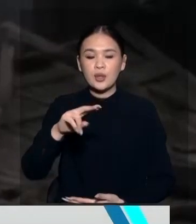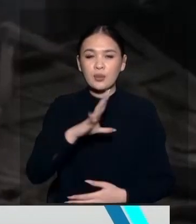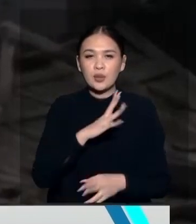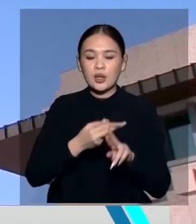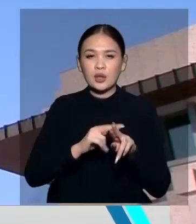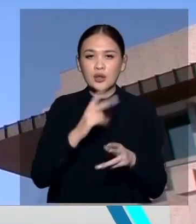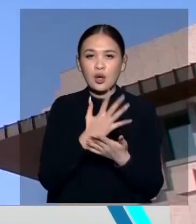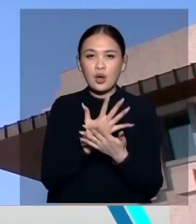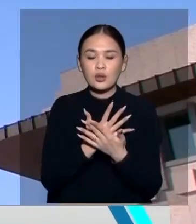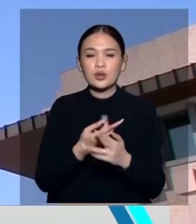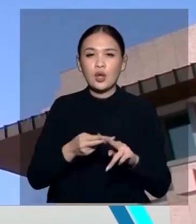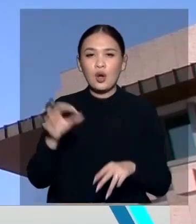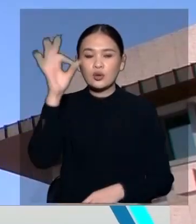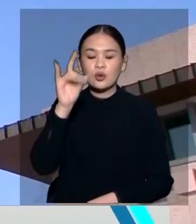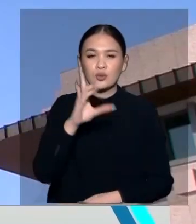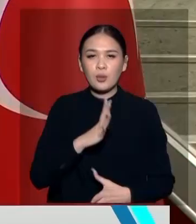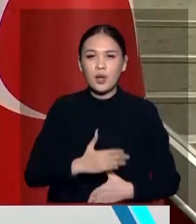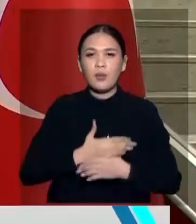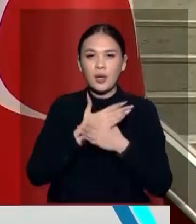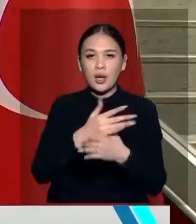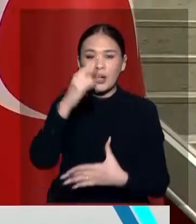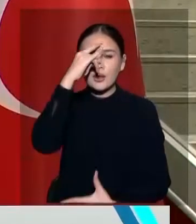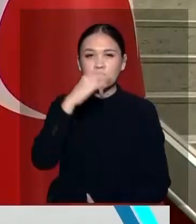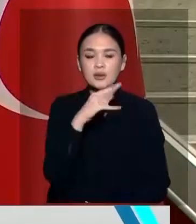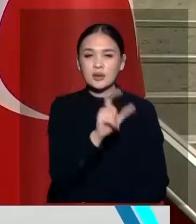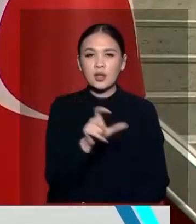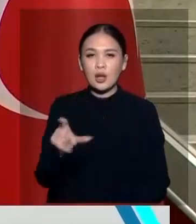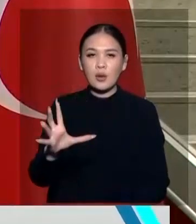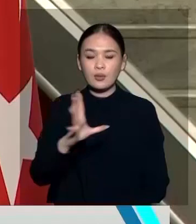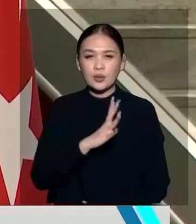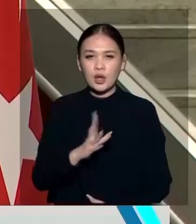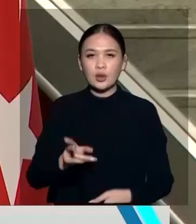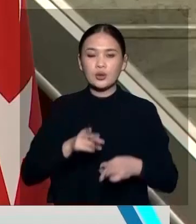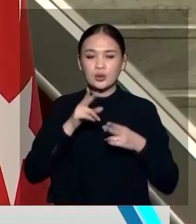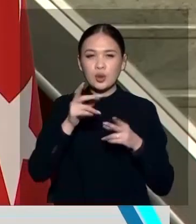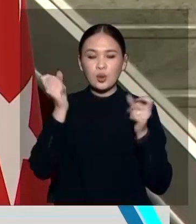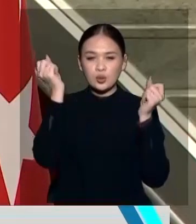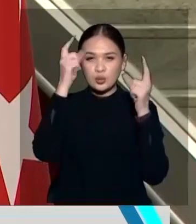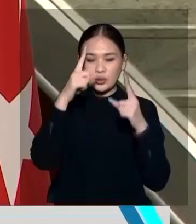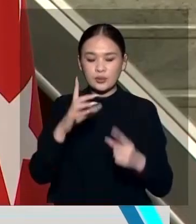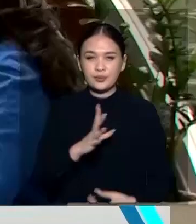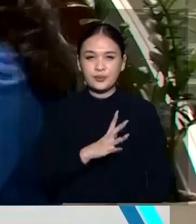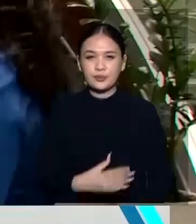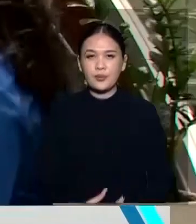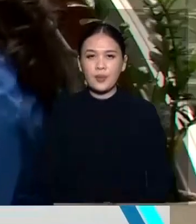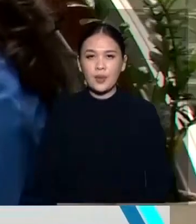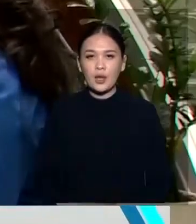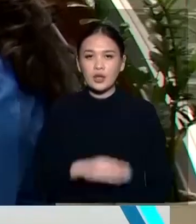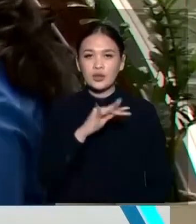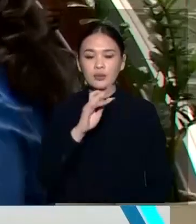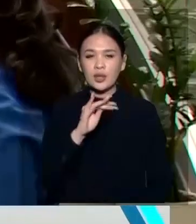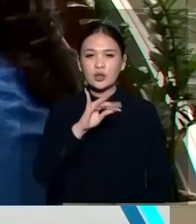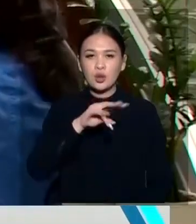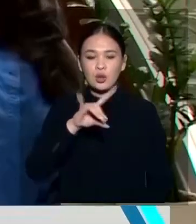о текущей ситуации и о том Какую помощь оказывают казахстанцы Мы прибыли в Турецкое посольство канала